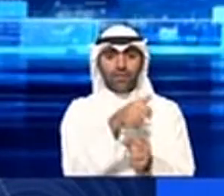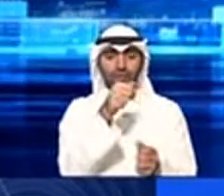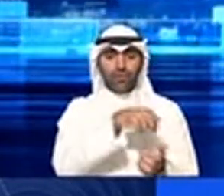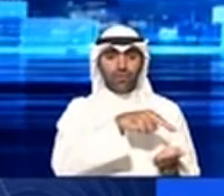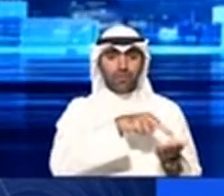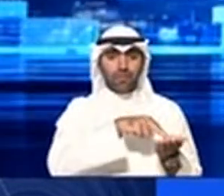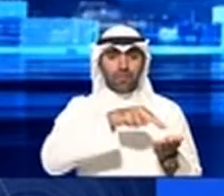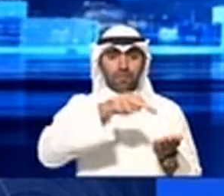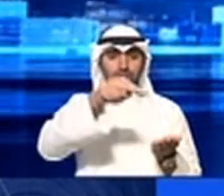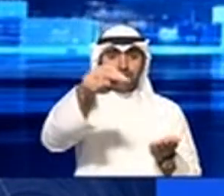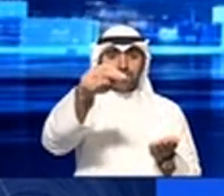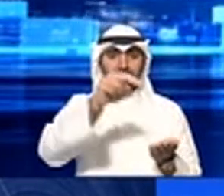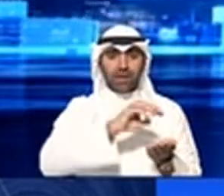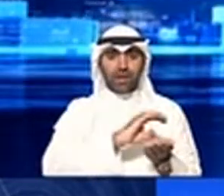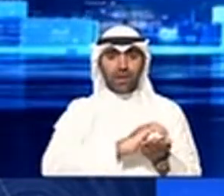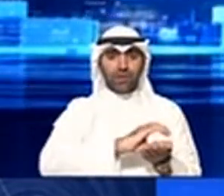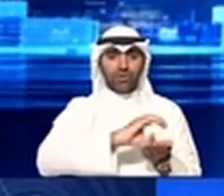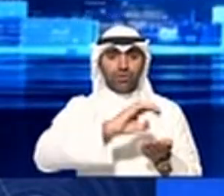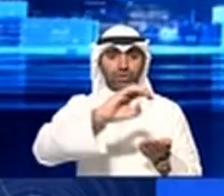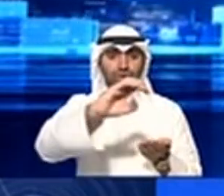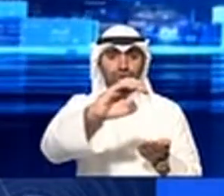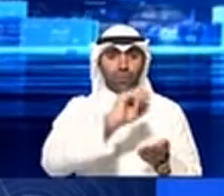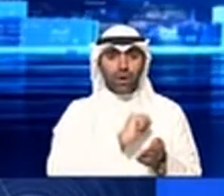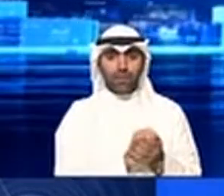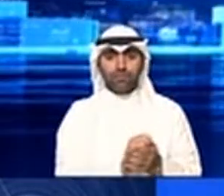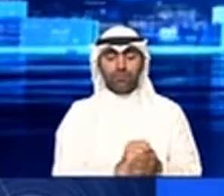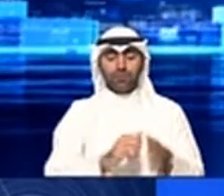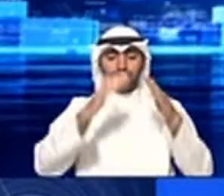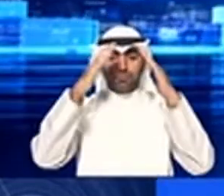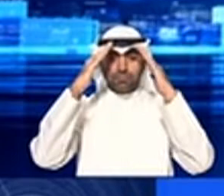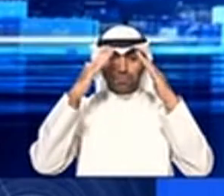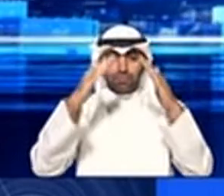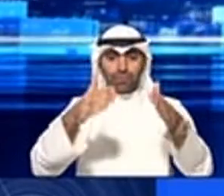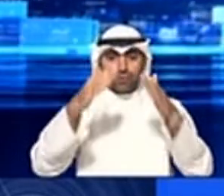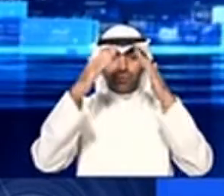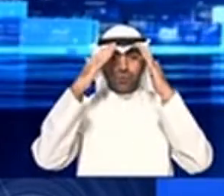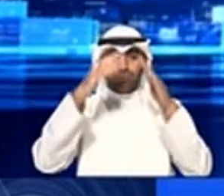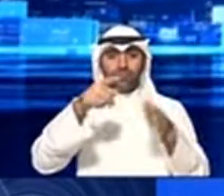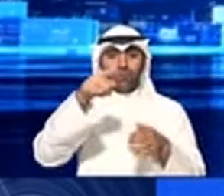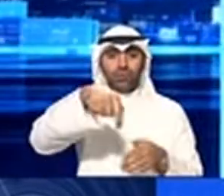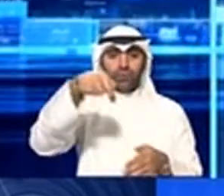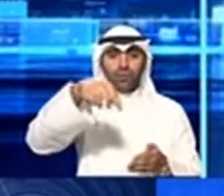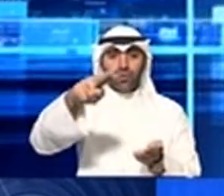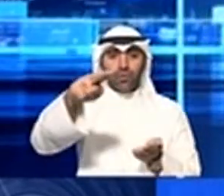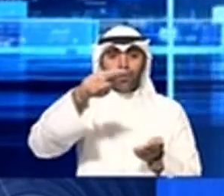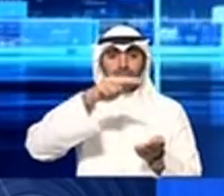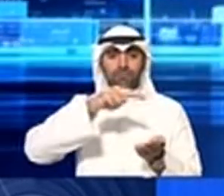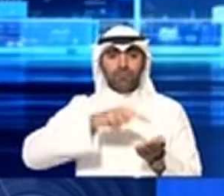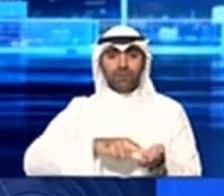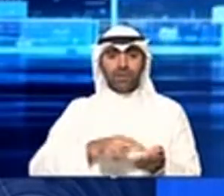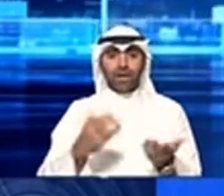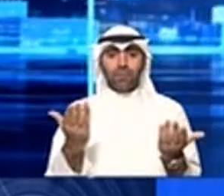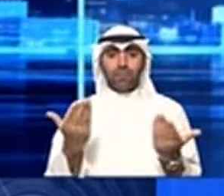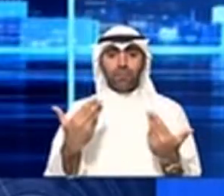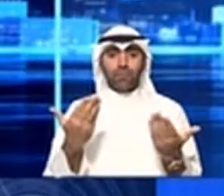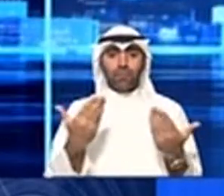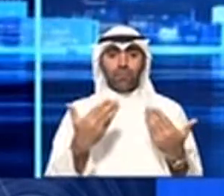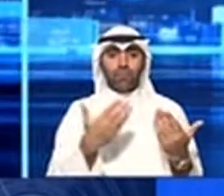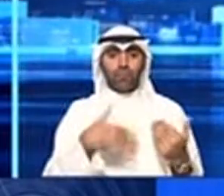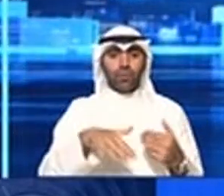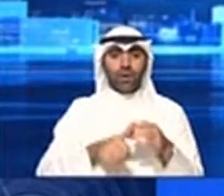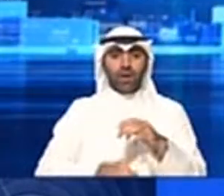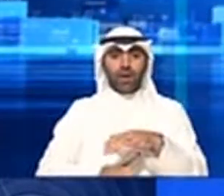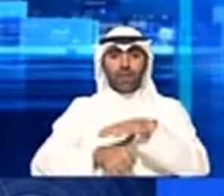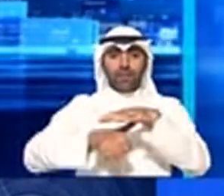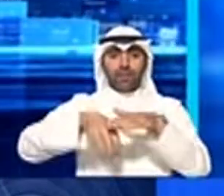الصباح حفظه الله ورعاه برسالة جوابية أعرب فيها سموه حفظه الله عن بالغ شكره وتقديره